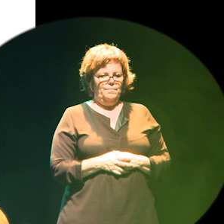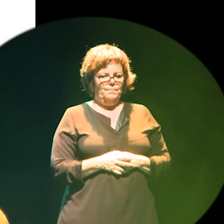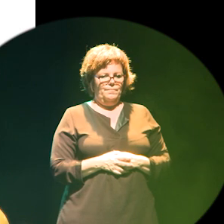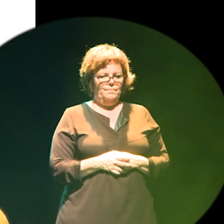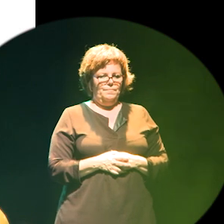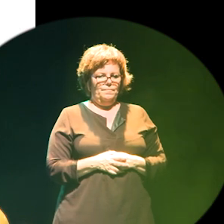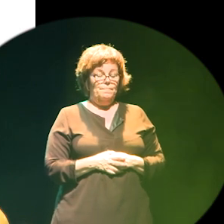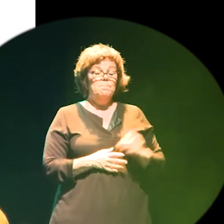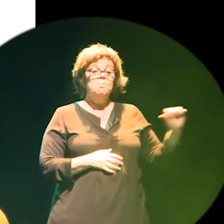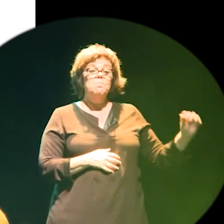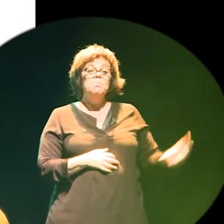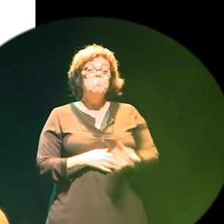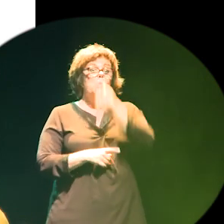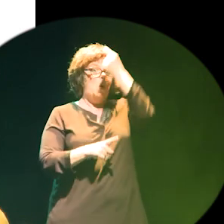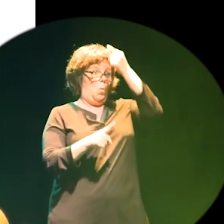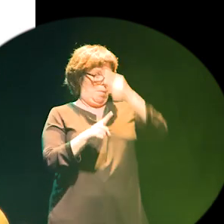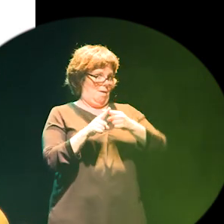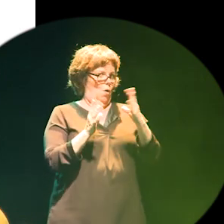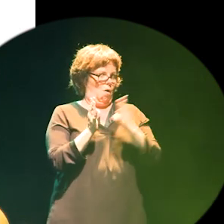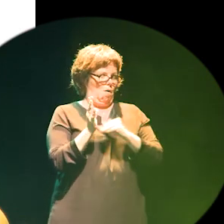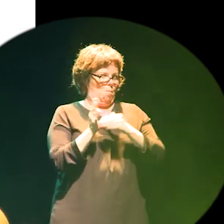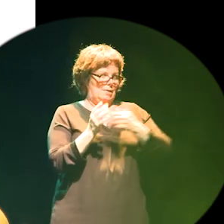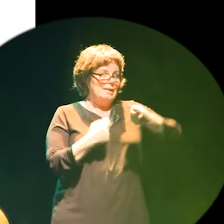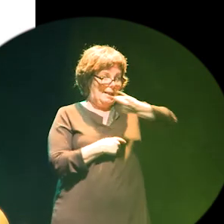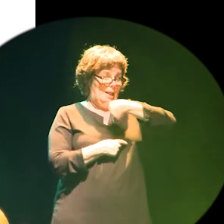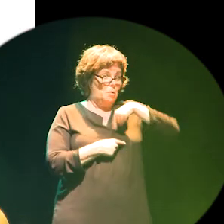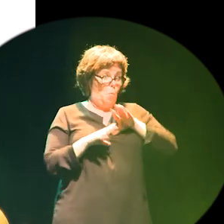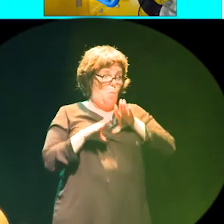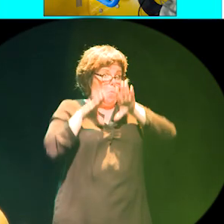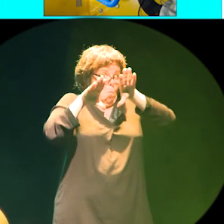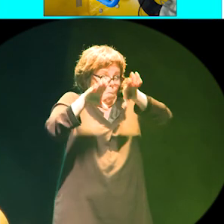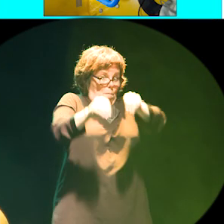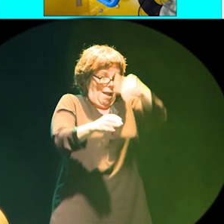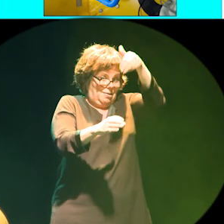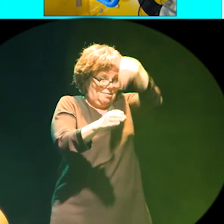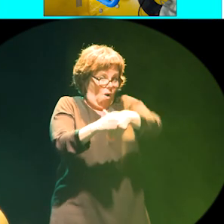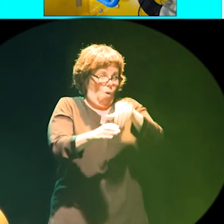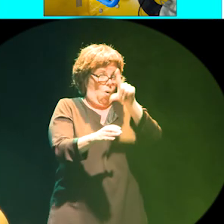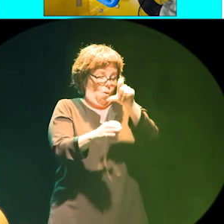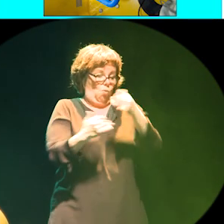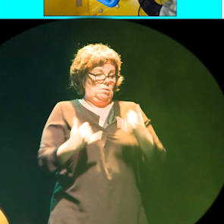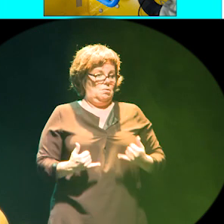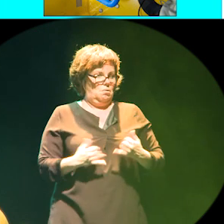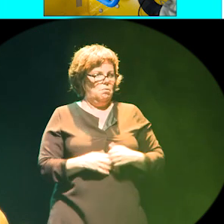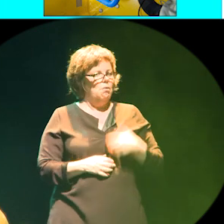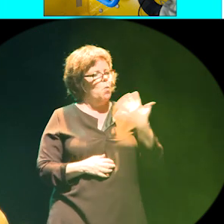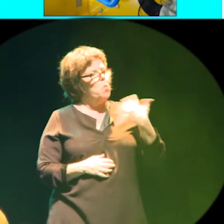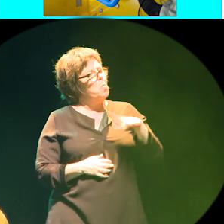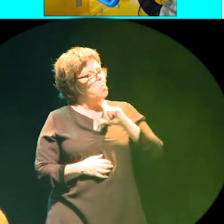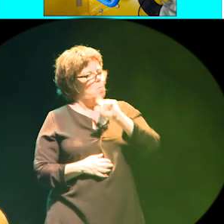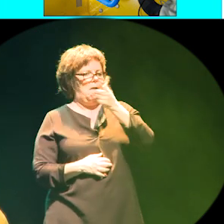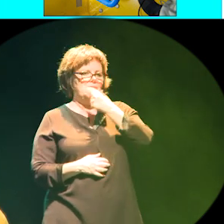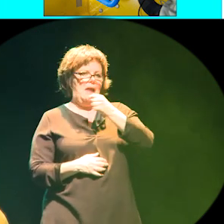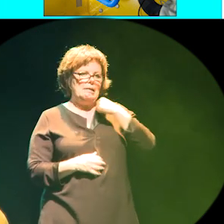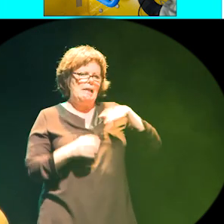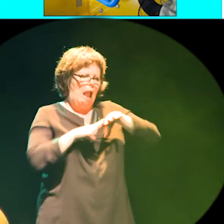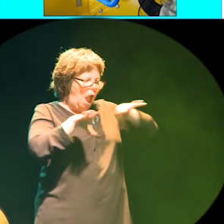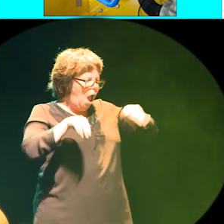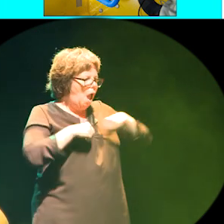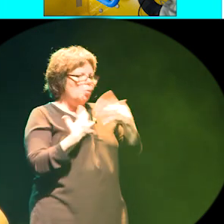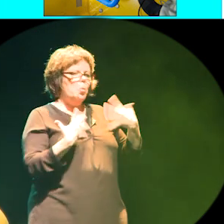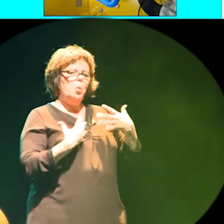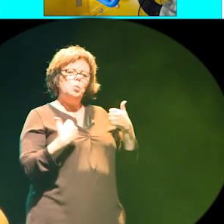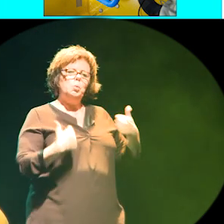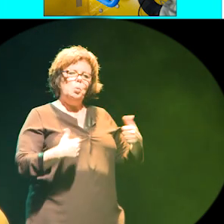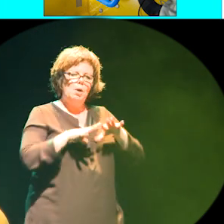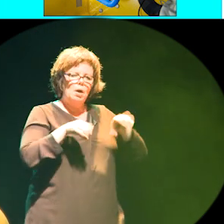Et bien pour la première fois à Marseille, nous avons installé ce capteur sous l'eau. C'est un vrai challenge. Avec une équipe de choc, nous avons pu